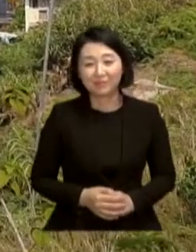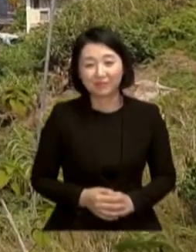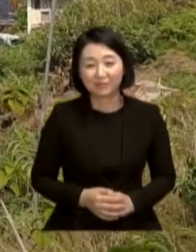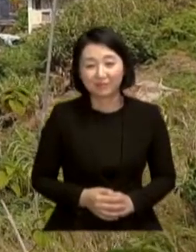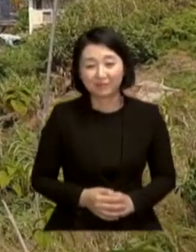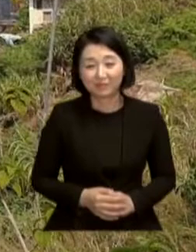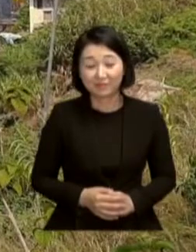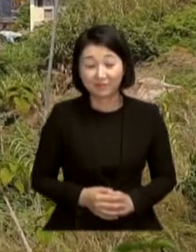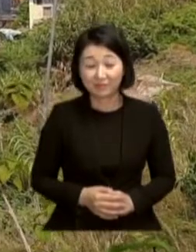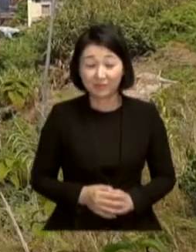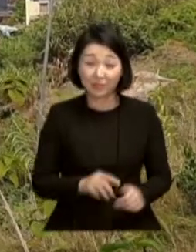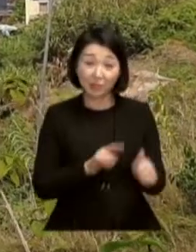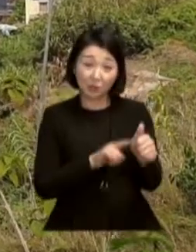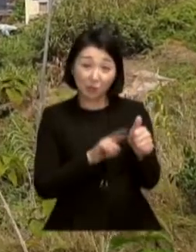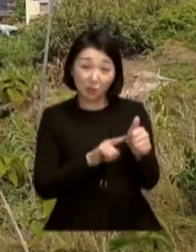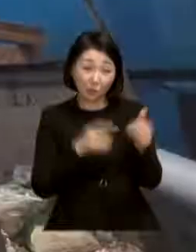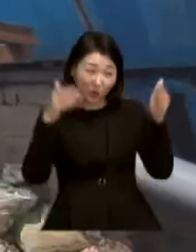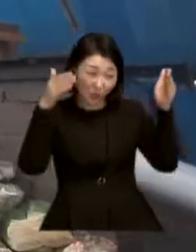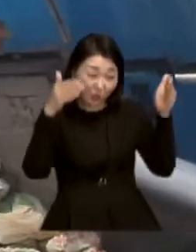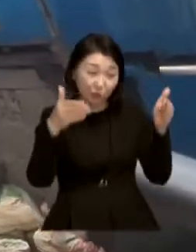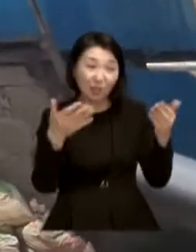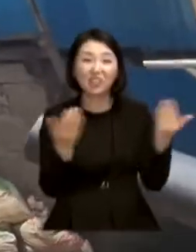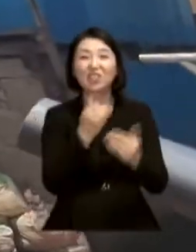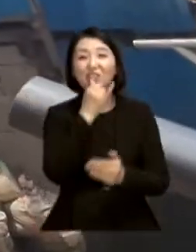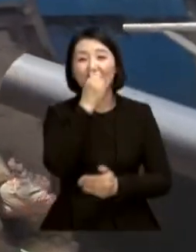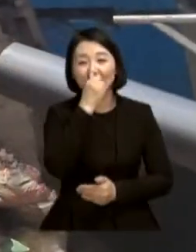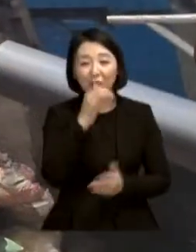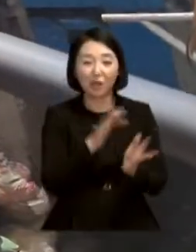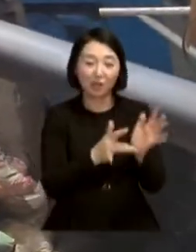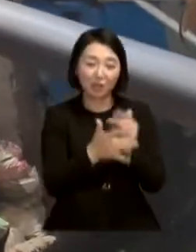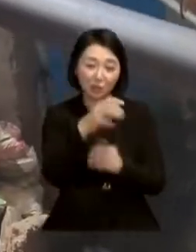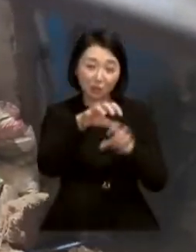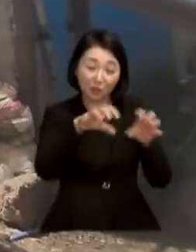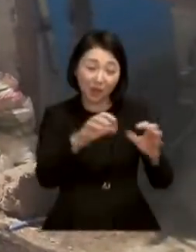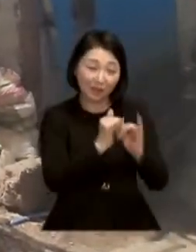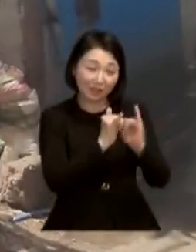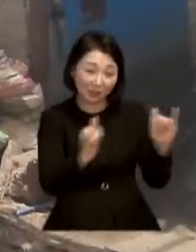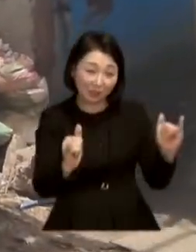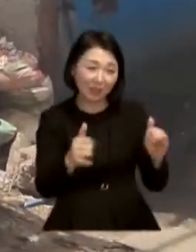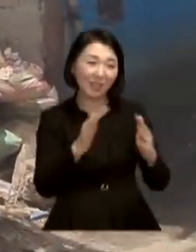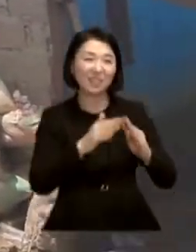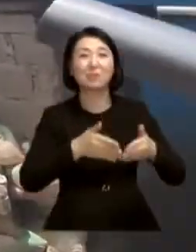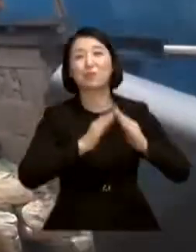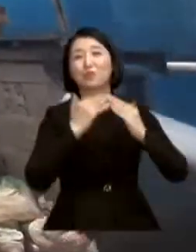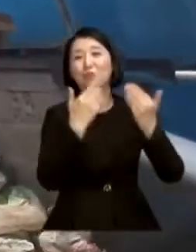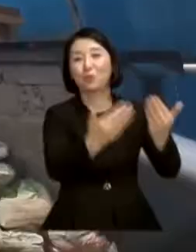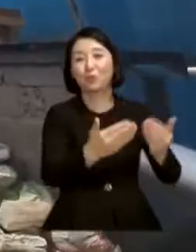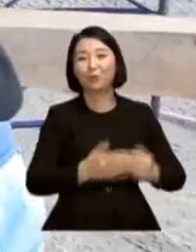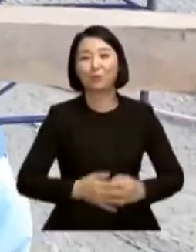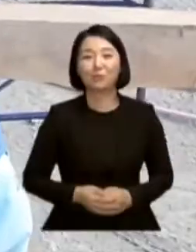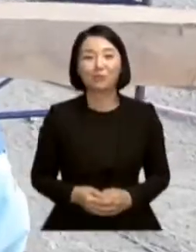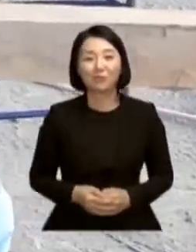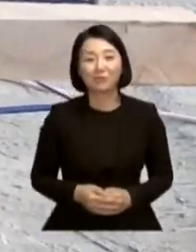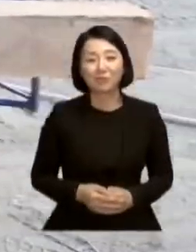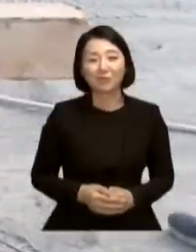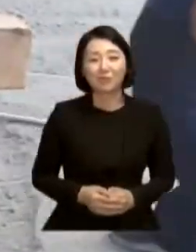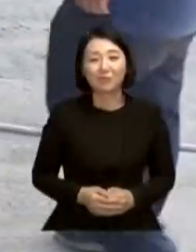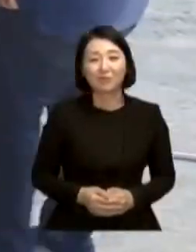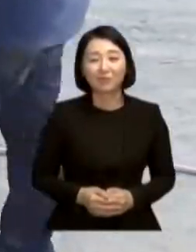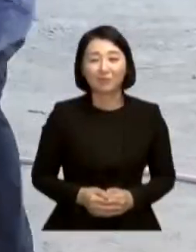이즈음 이희석 선교사가 주력하는 사역이 있다. 예수마을 주민들에게 집을 지어주는 것.